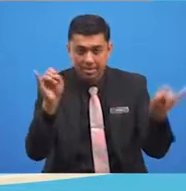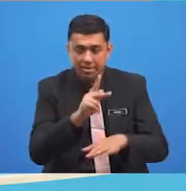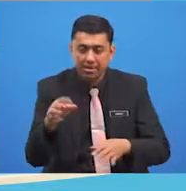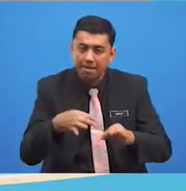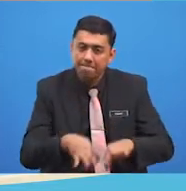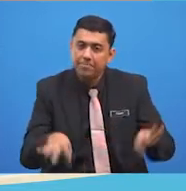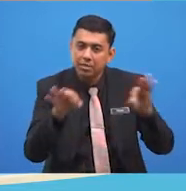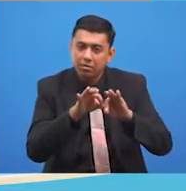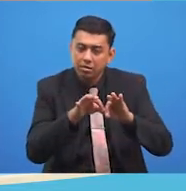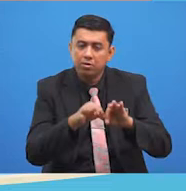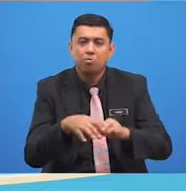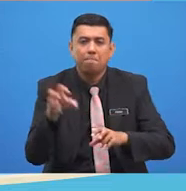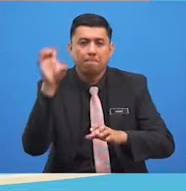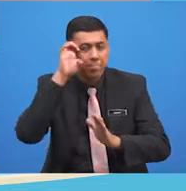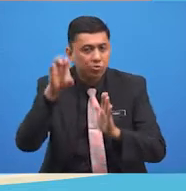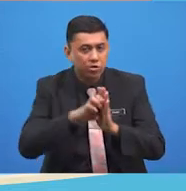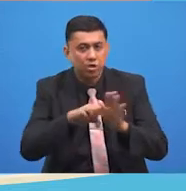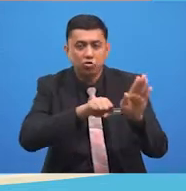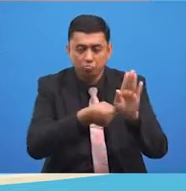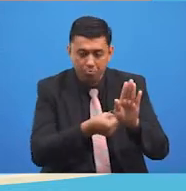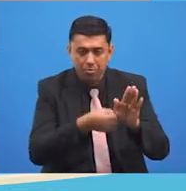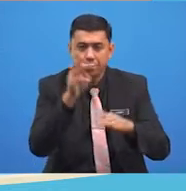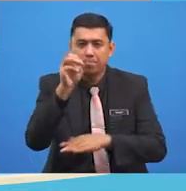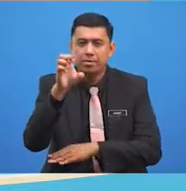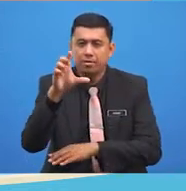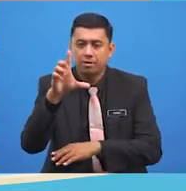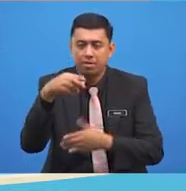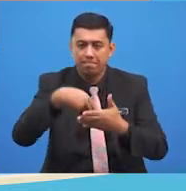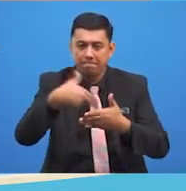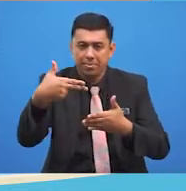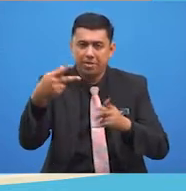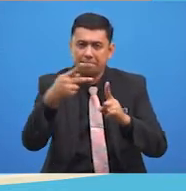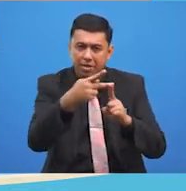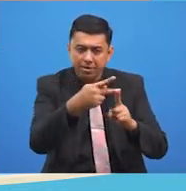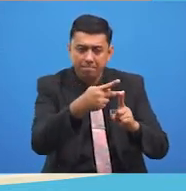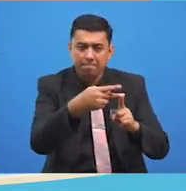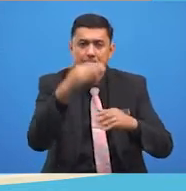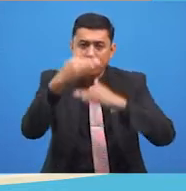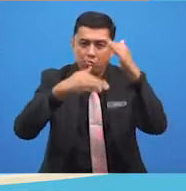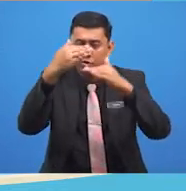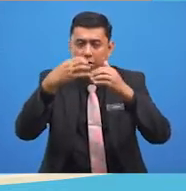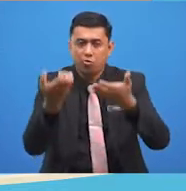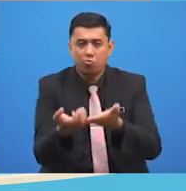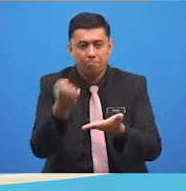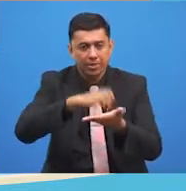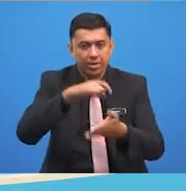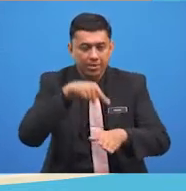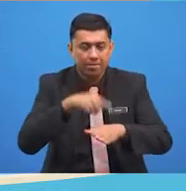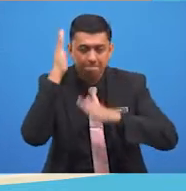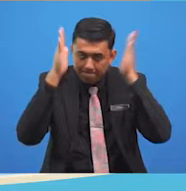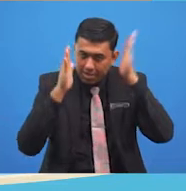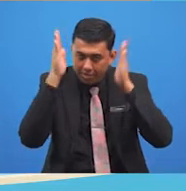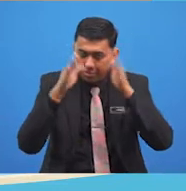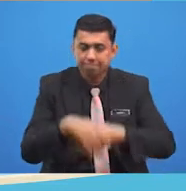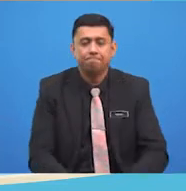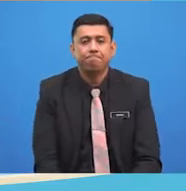Jelaskan kepentingan penerokaan sumber mineral petroleum kepada pembangunan ekonomi di Malaysia.